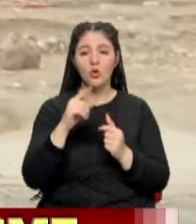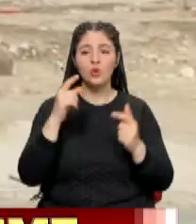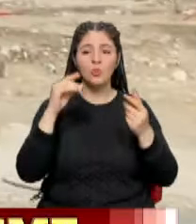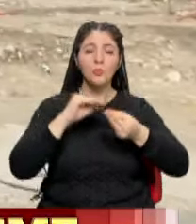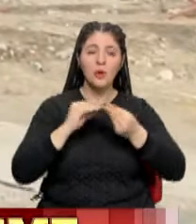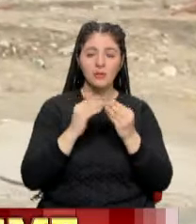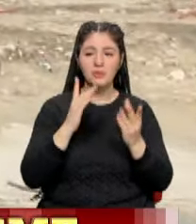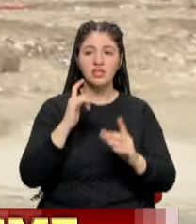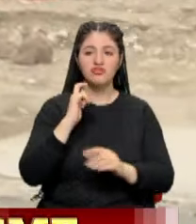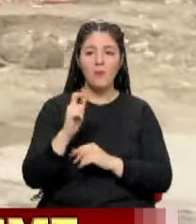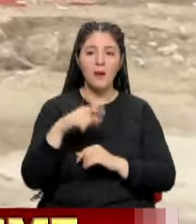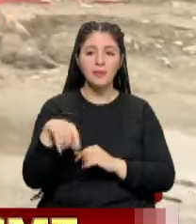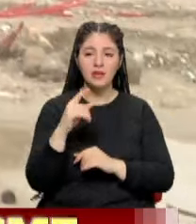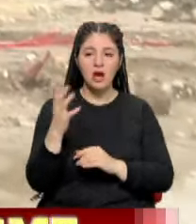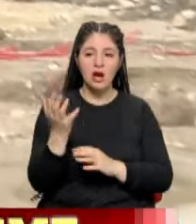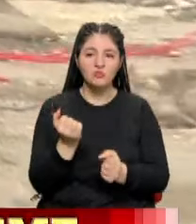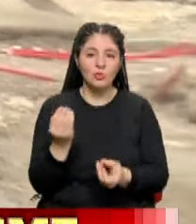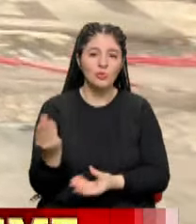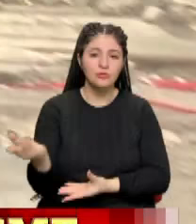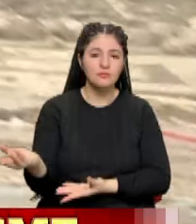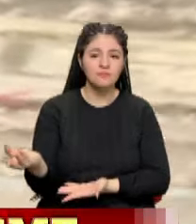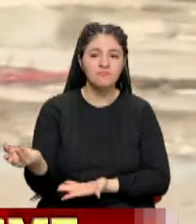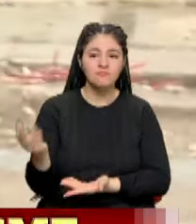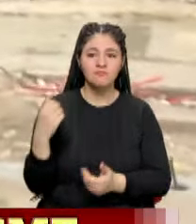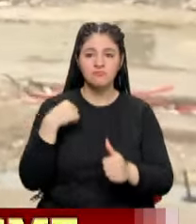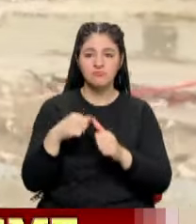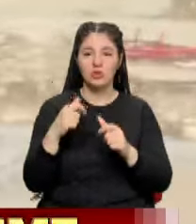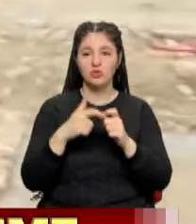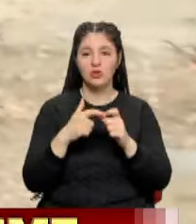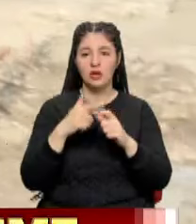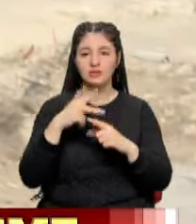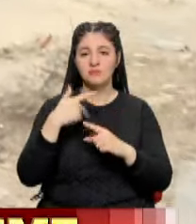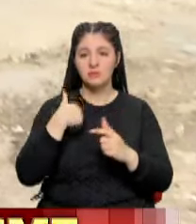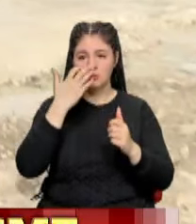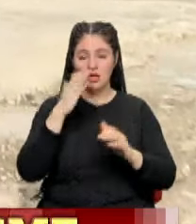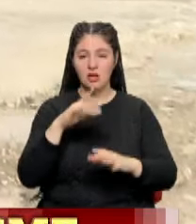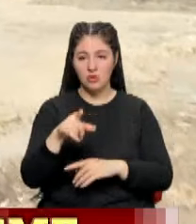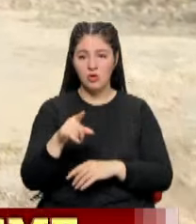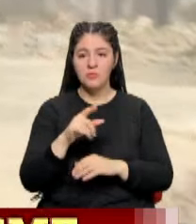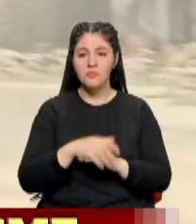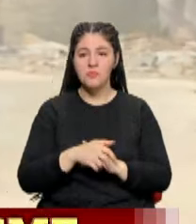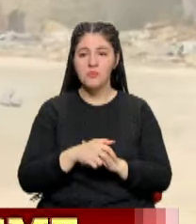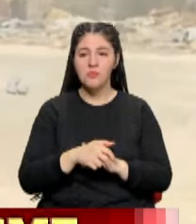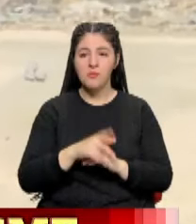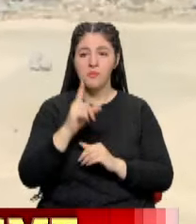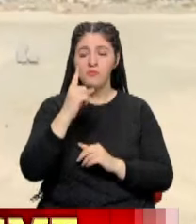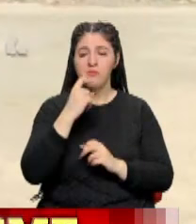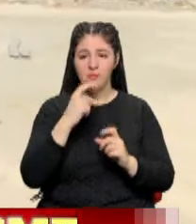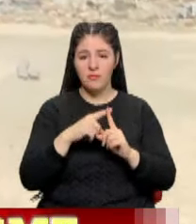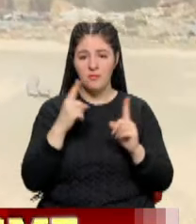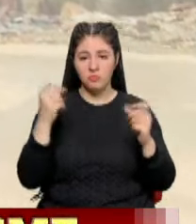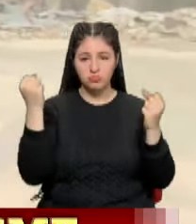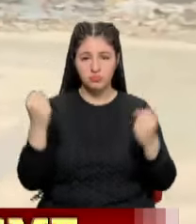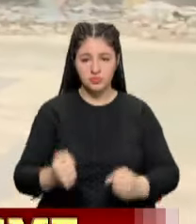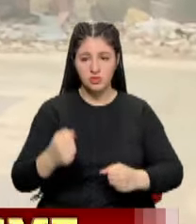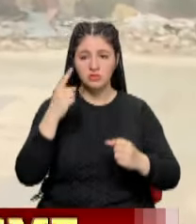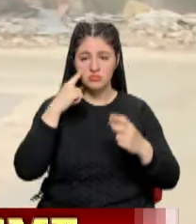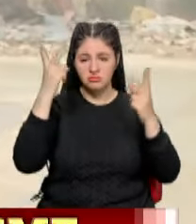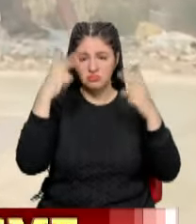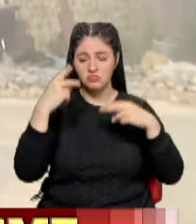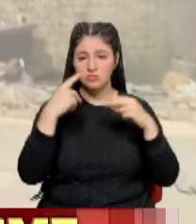da yanıtını almış olduk. Tekrar Gökhan Zan bizi bekliyor. Bir sene buradayız, gözyaşları